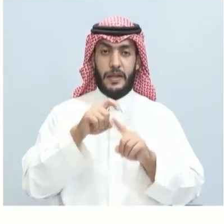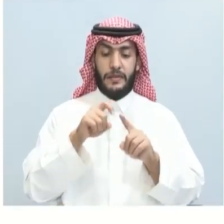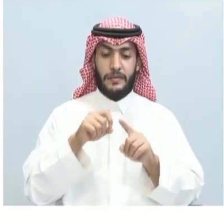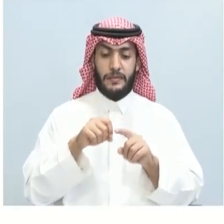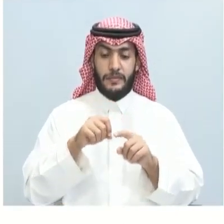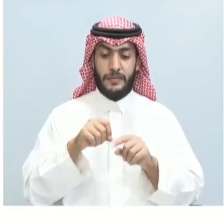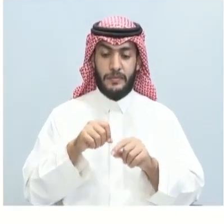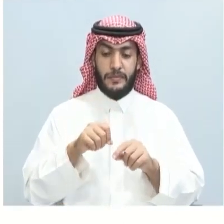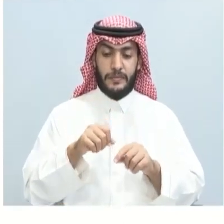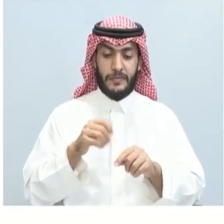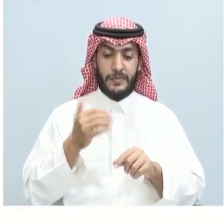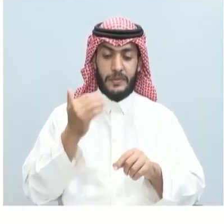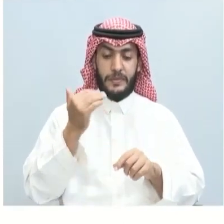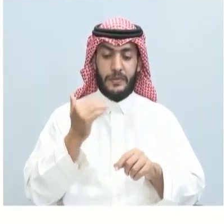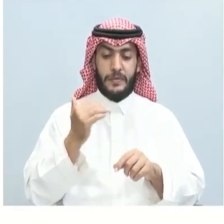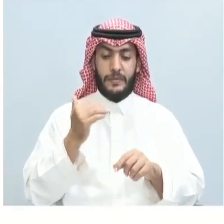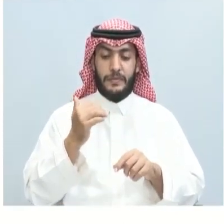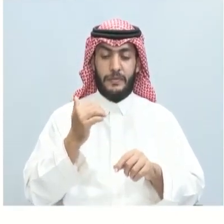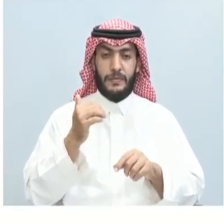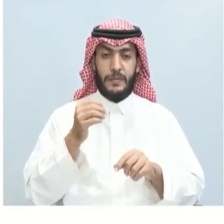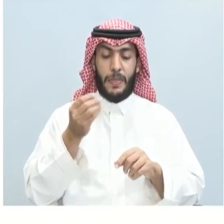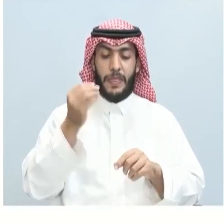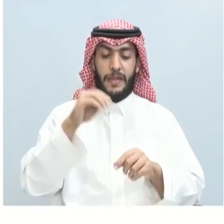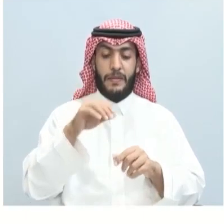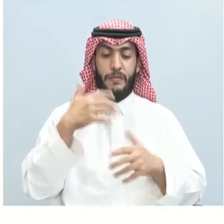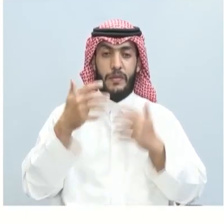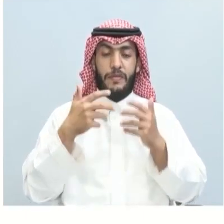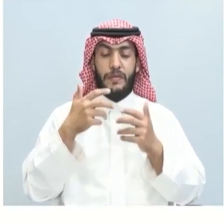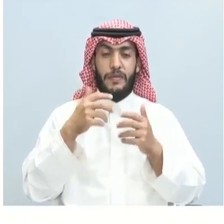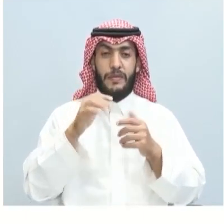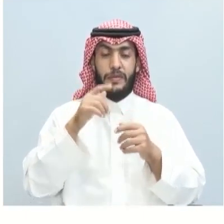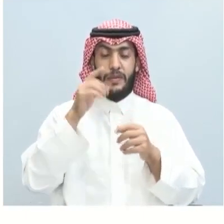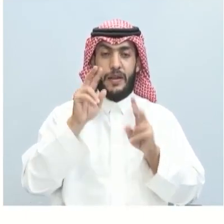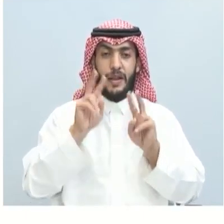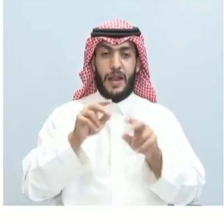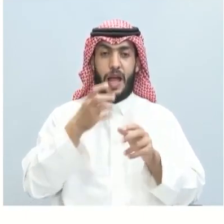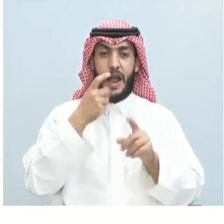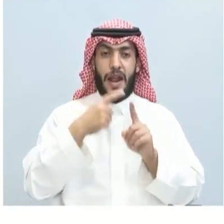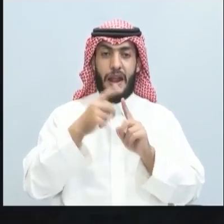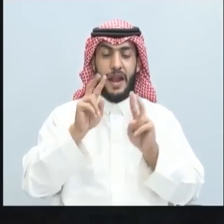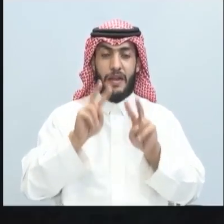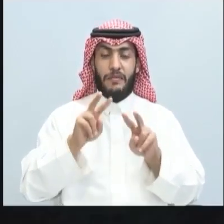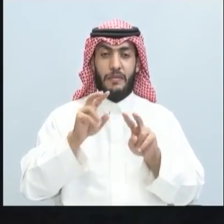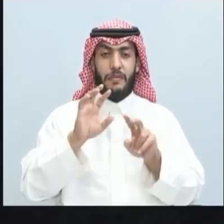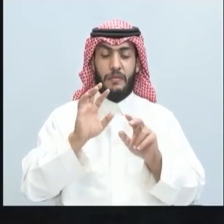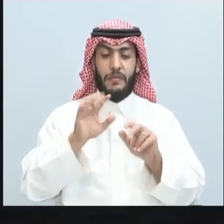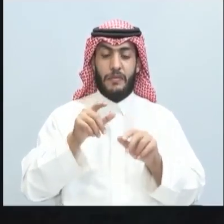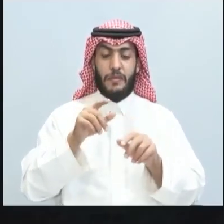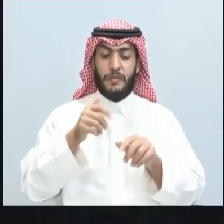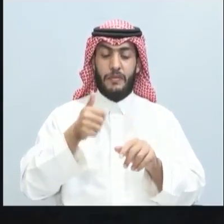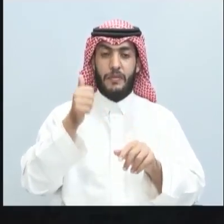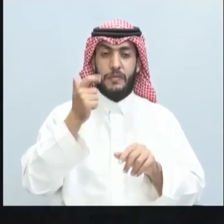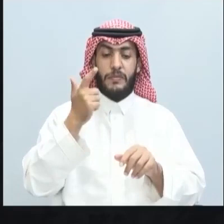النواتج بالنسبه لزياده تركيز المتفاعلات عند ثبوت درجه الحراره لم اغير هنا ماذا